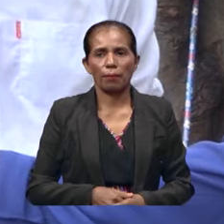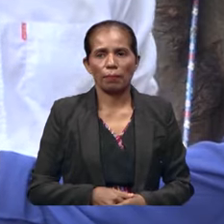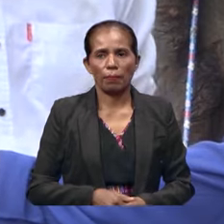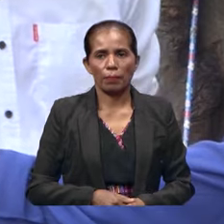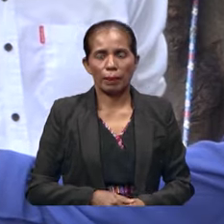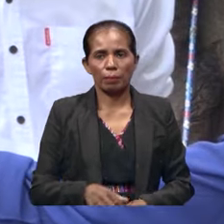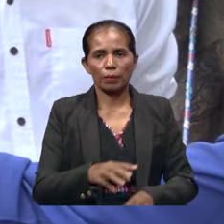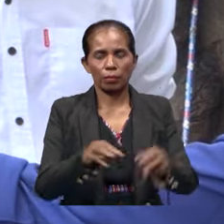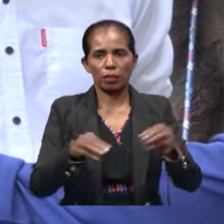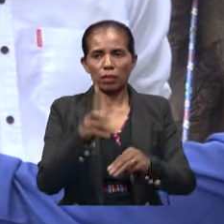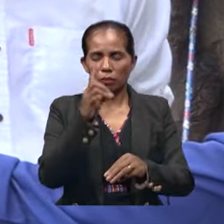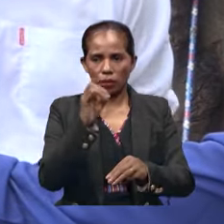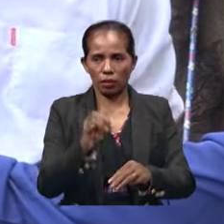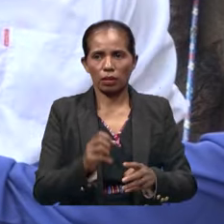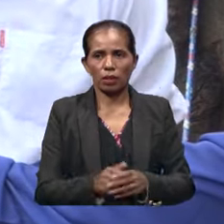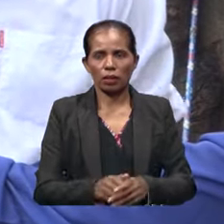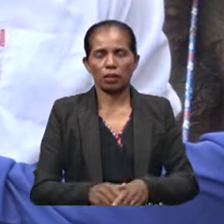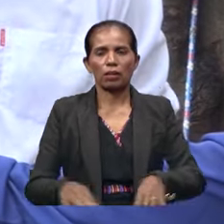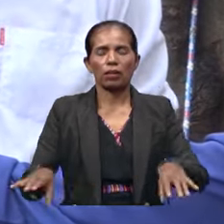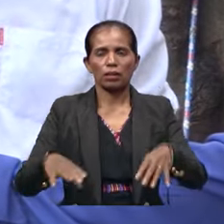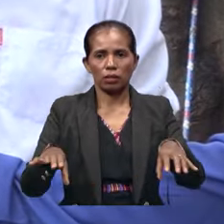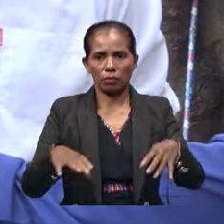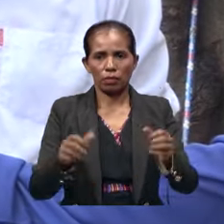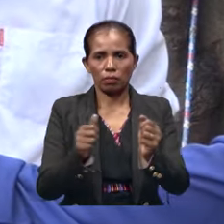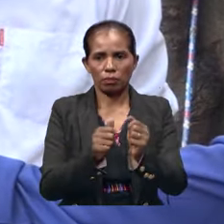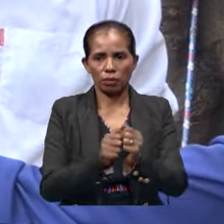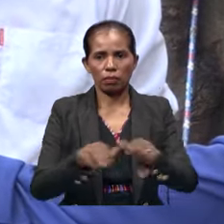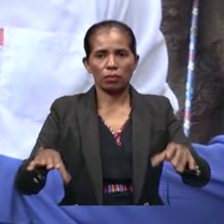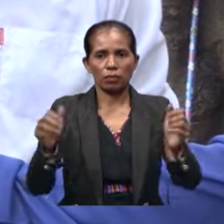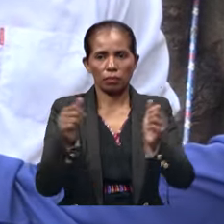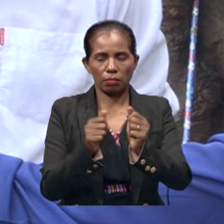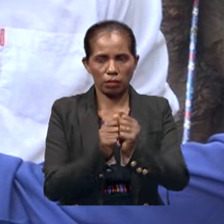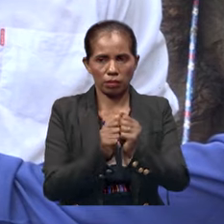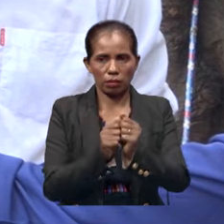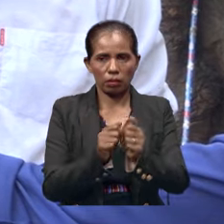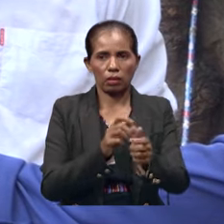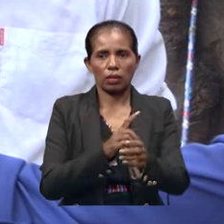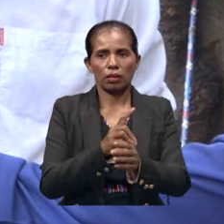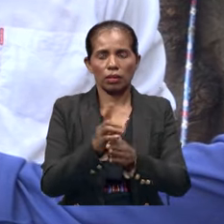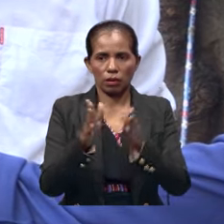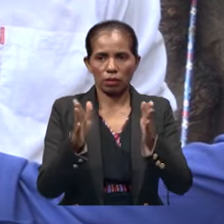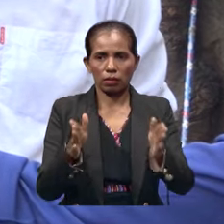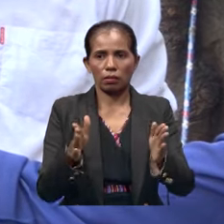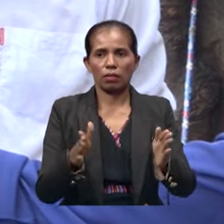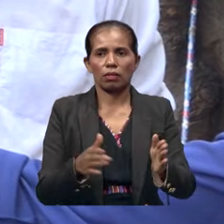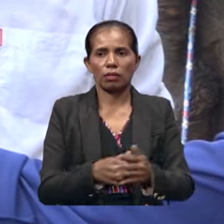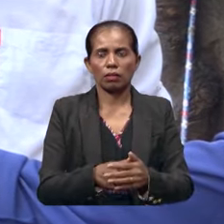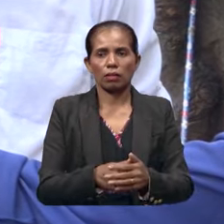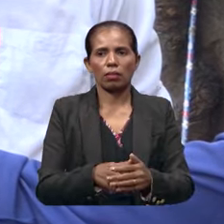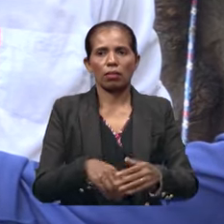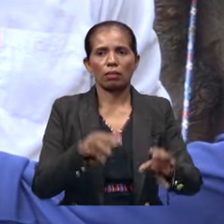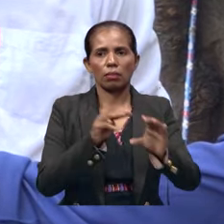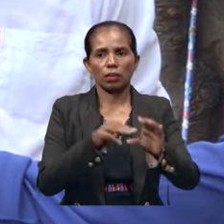Toponímia nian ho município dili. Correna liliu, nene correção ho diretor gestão mercado e